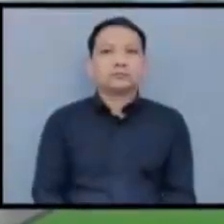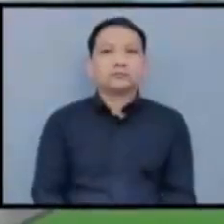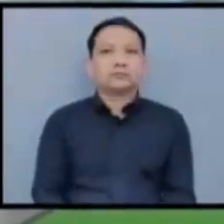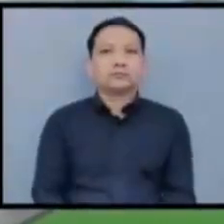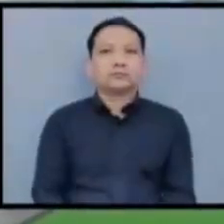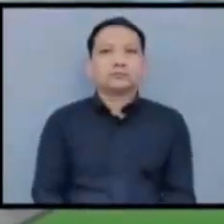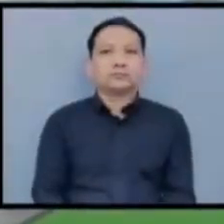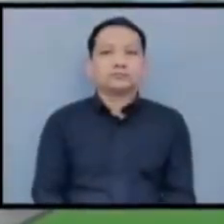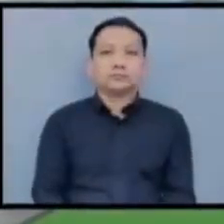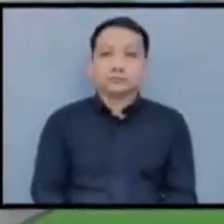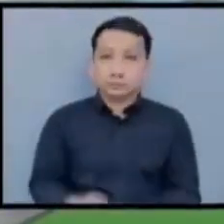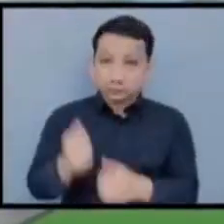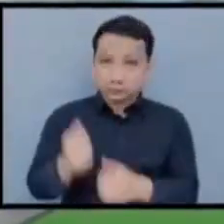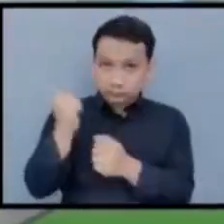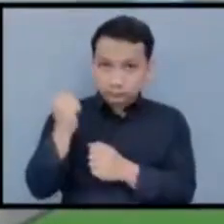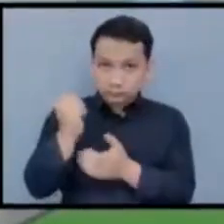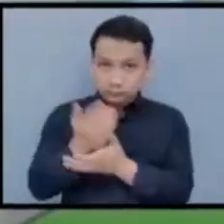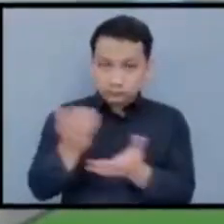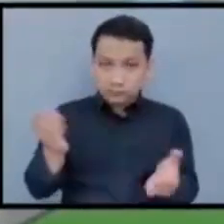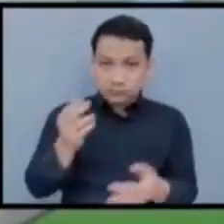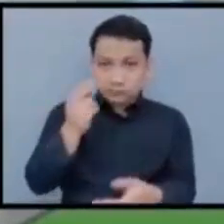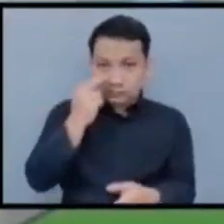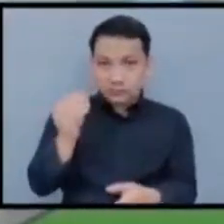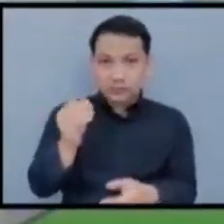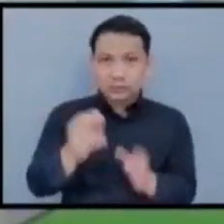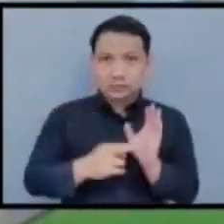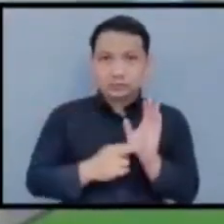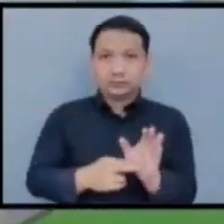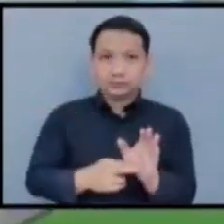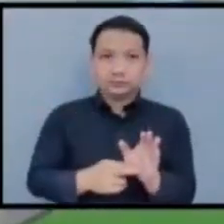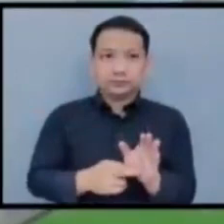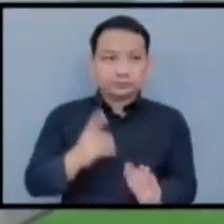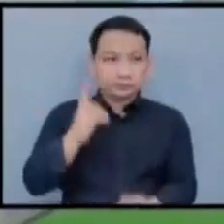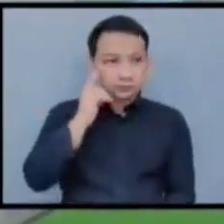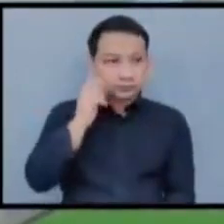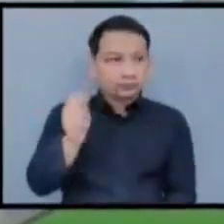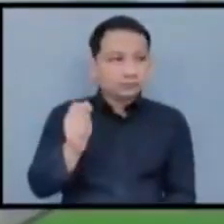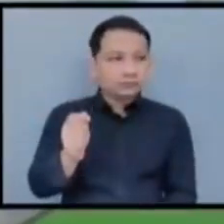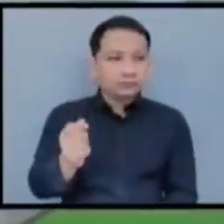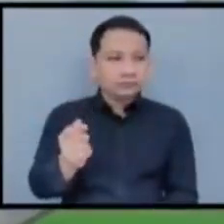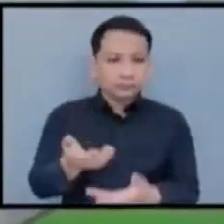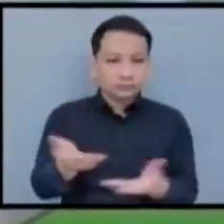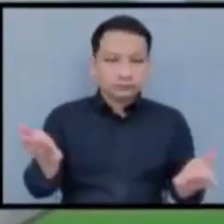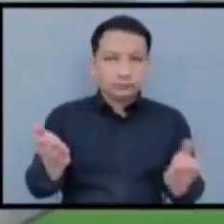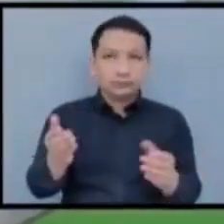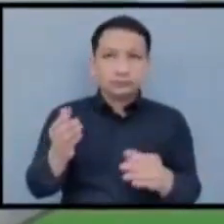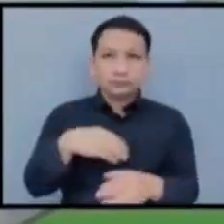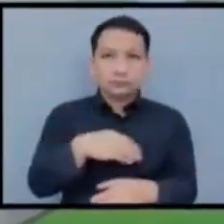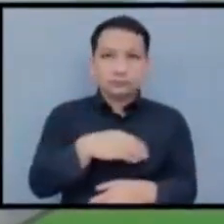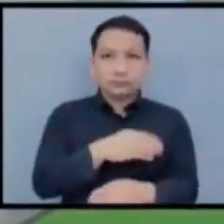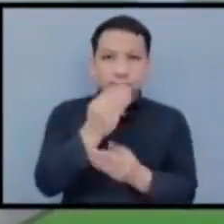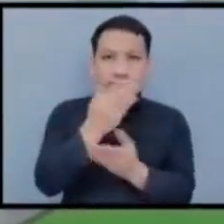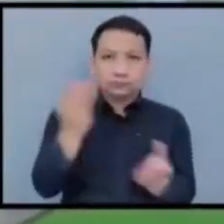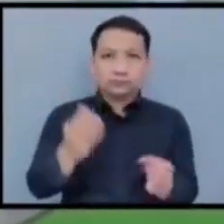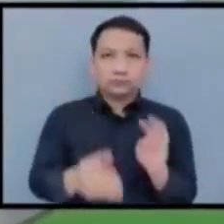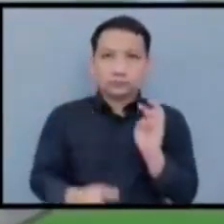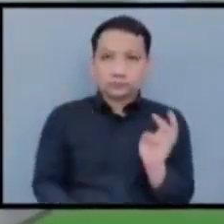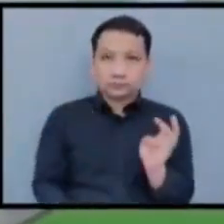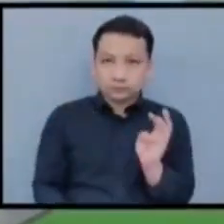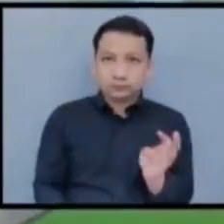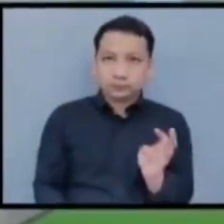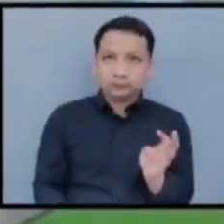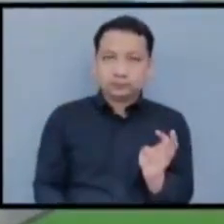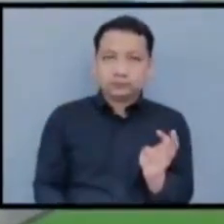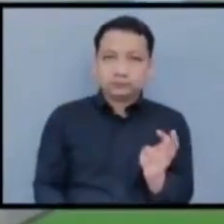Umaasa ang kapo ni Negros Oriental Representative Arnie Teves na papawiin ng Kongreso ang 60-day suspension na ipinataw